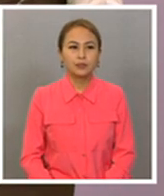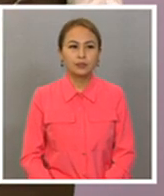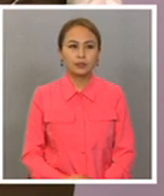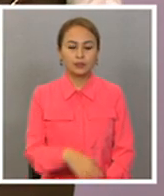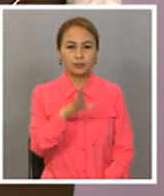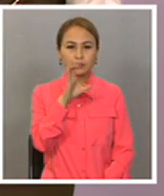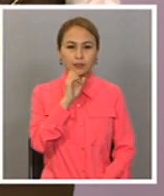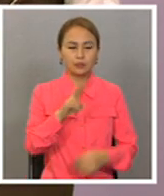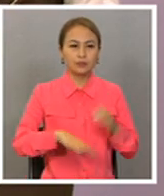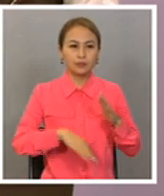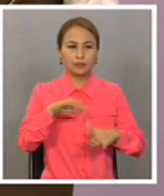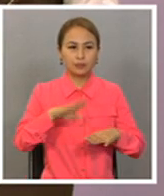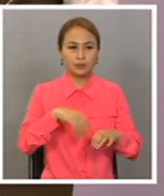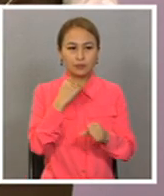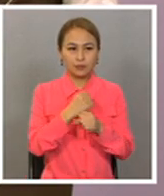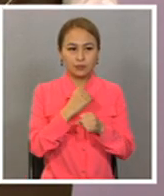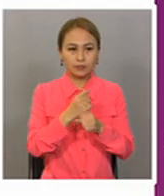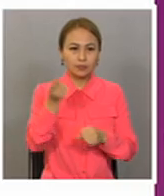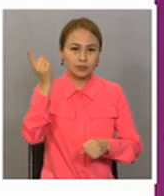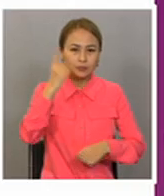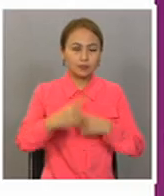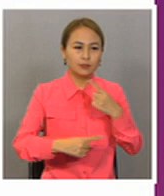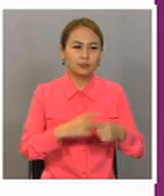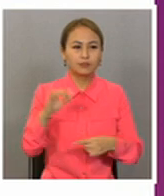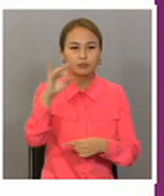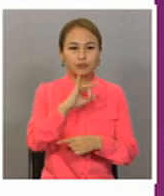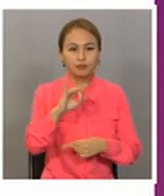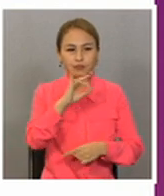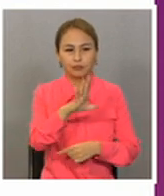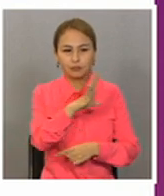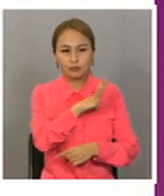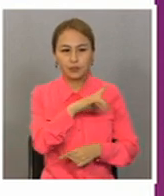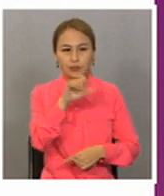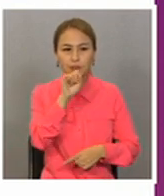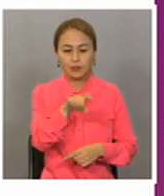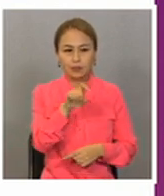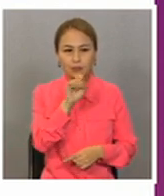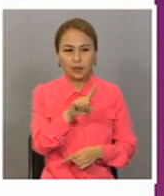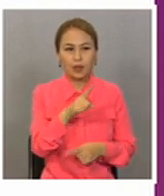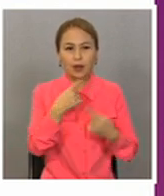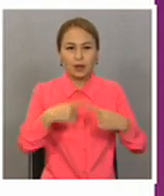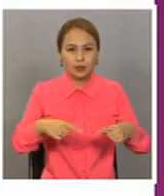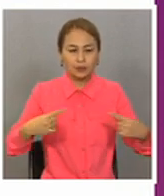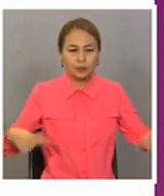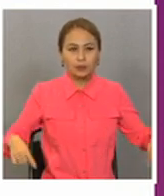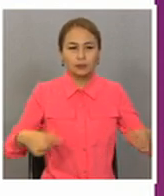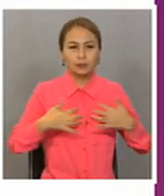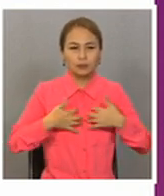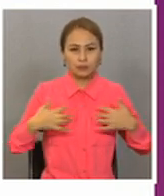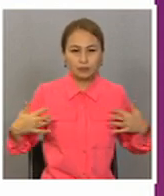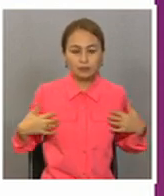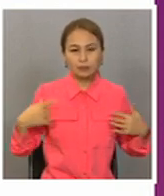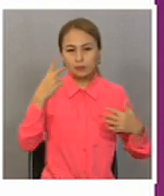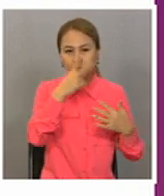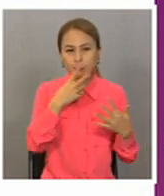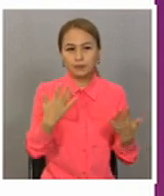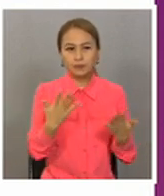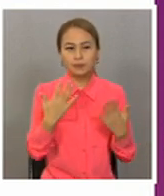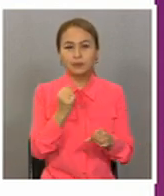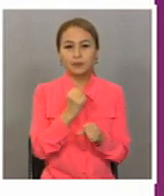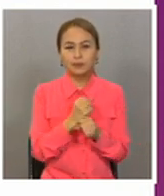Сақтардың қолөнері аң стилінде болды. Алтыннан әр түрлі аң бейнесінде мүсіндер